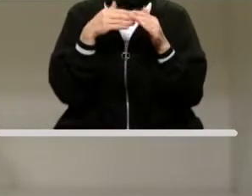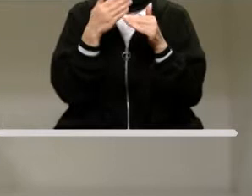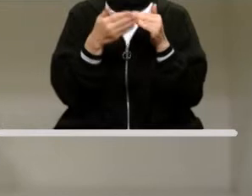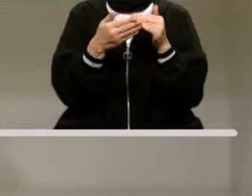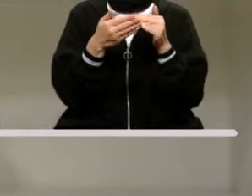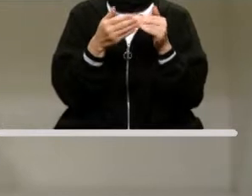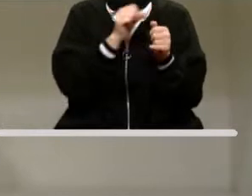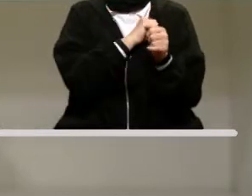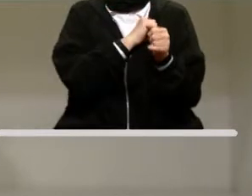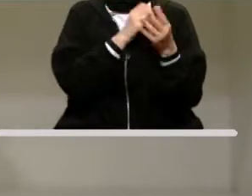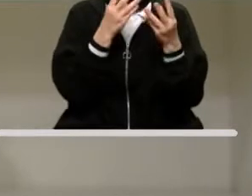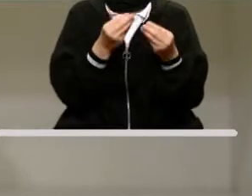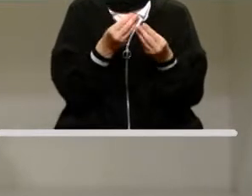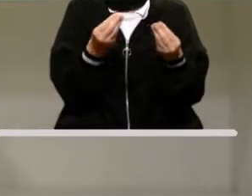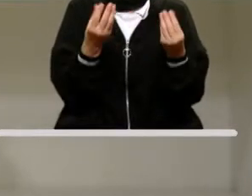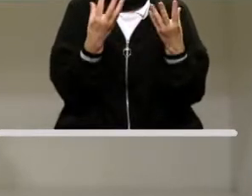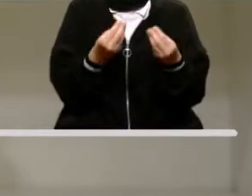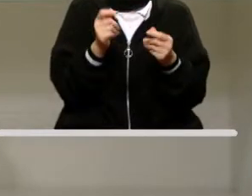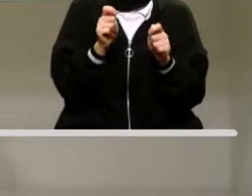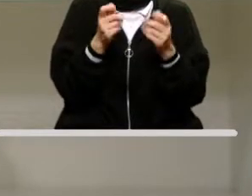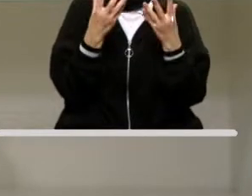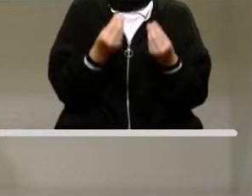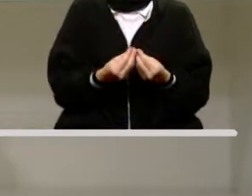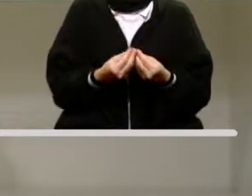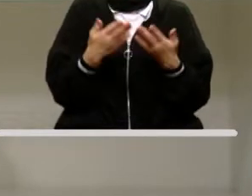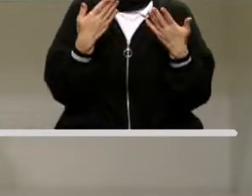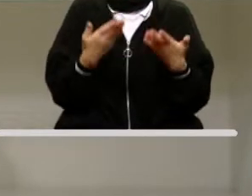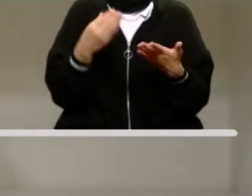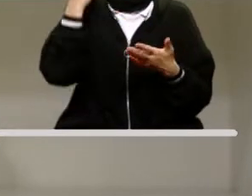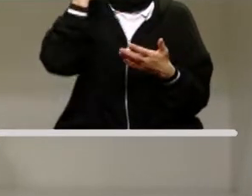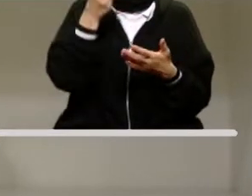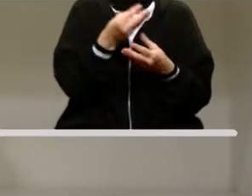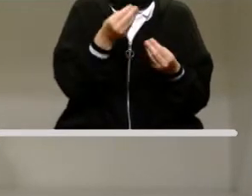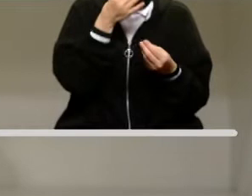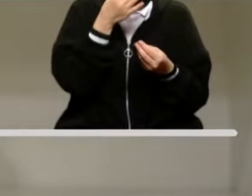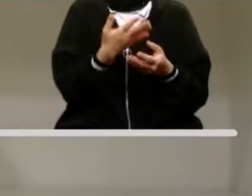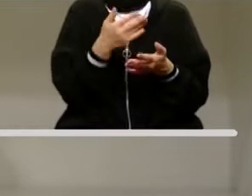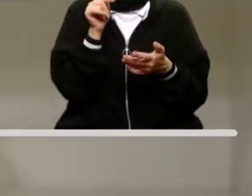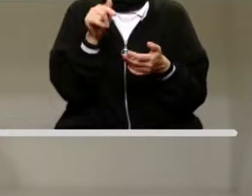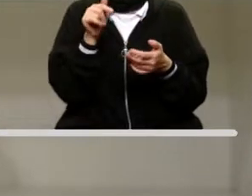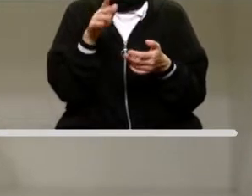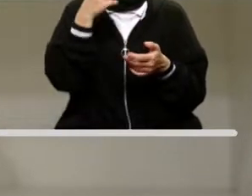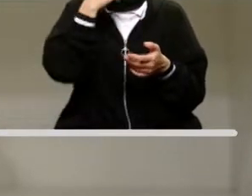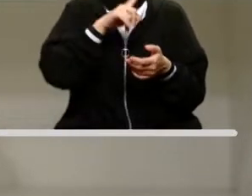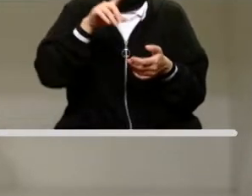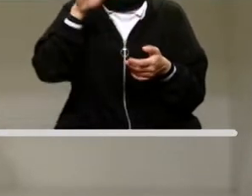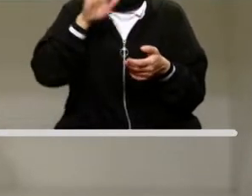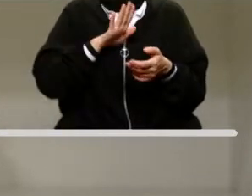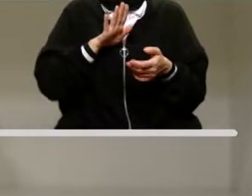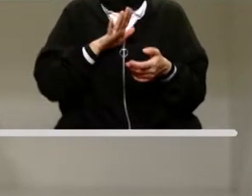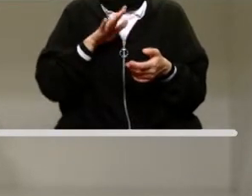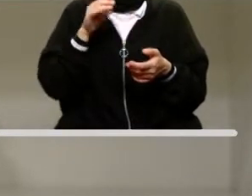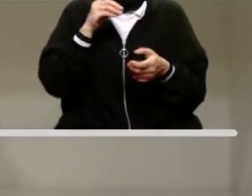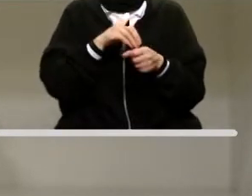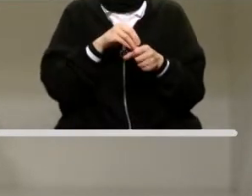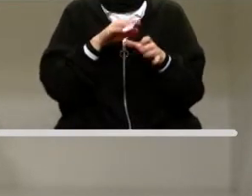zannediyorum, kaygı ve stresin. Evet. Peki Fatih Hocam, çok teşekkür ediyorum. Dediğiniz gibi sınavlar yakındı. Aslında bunu sadece öğrenciler üzerinden değil, ben tüm anlattıklarınızı kendim